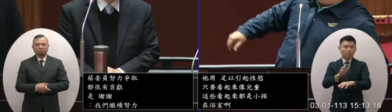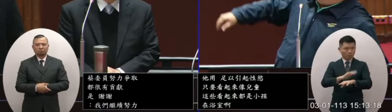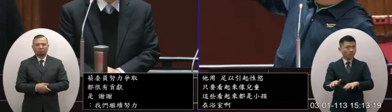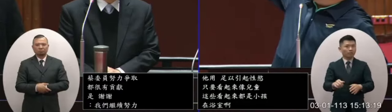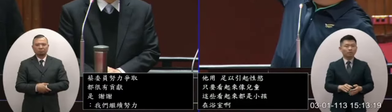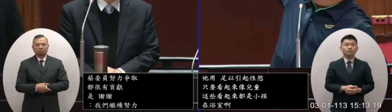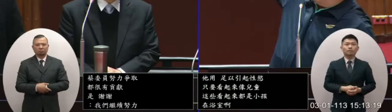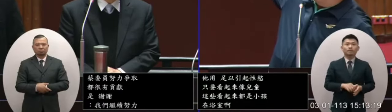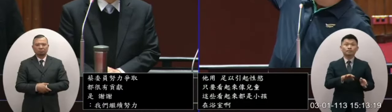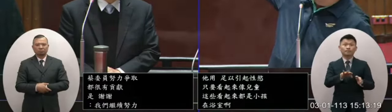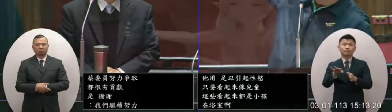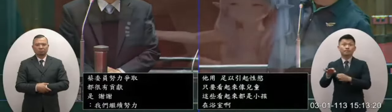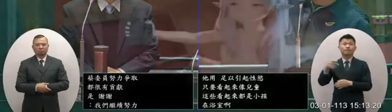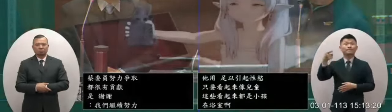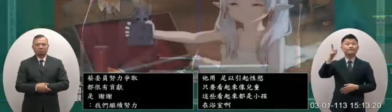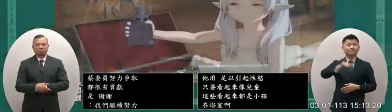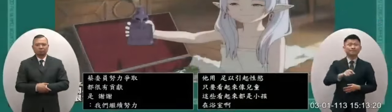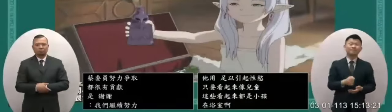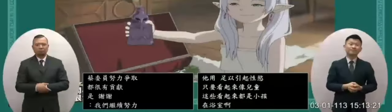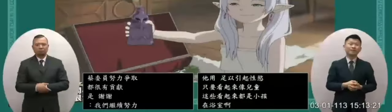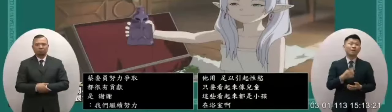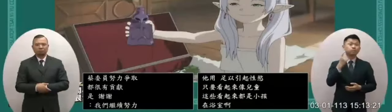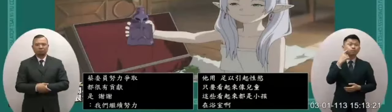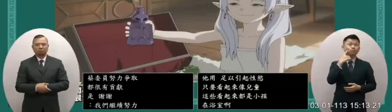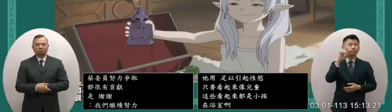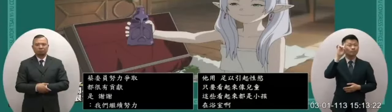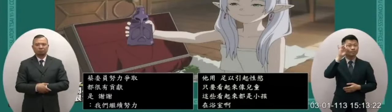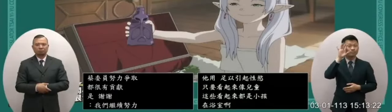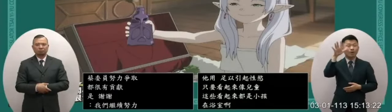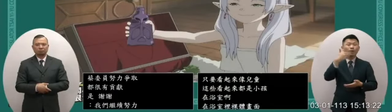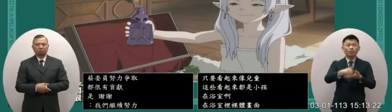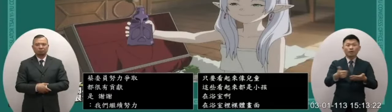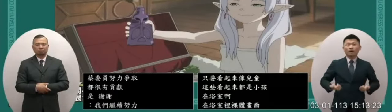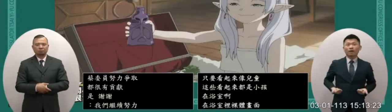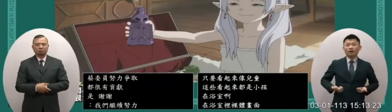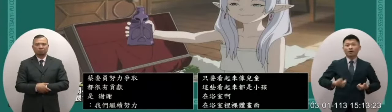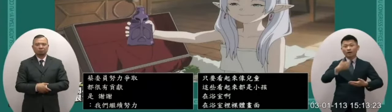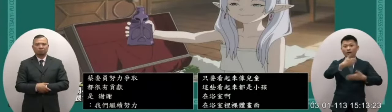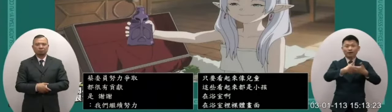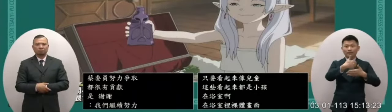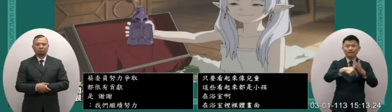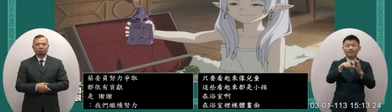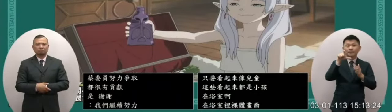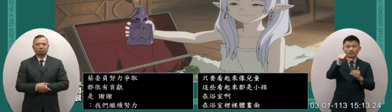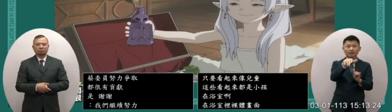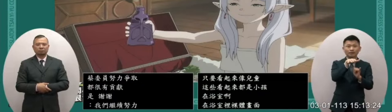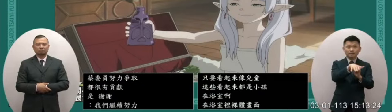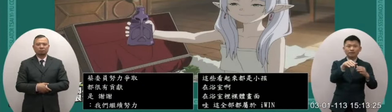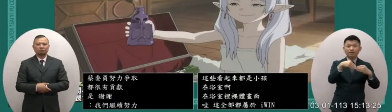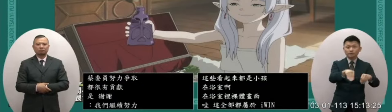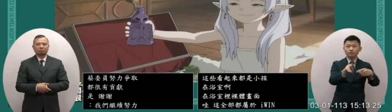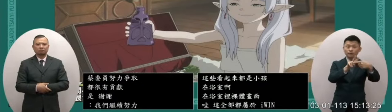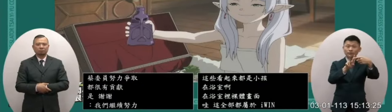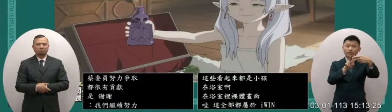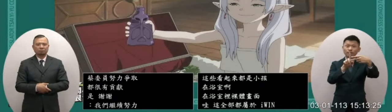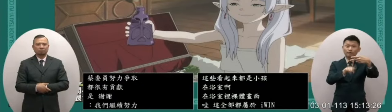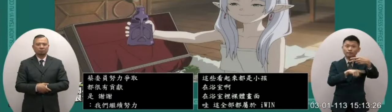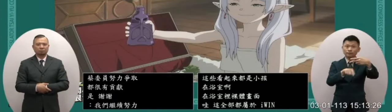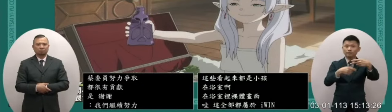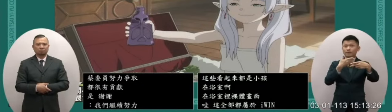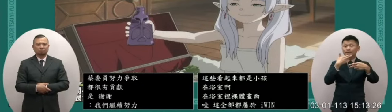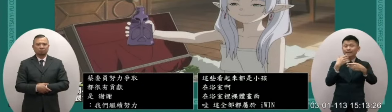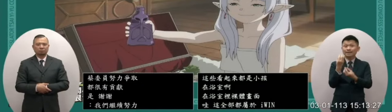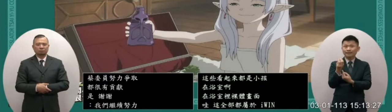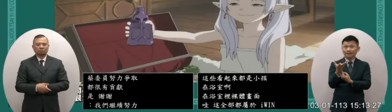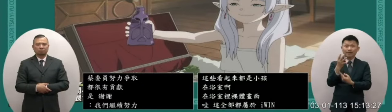页，像这样的一个虚拟人物啦，这最近做夯的一个动画，他叫做葬送的福利莲，